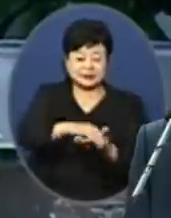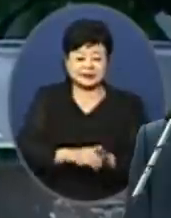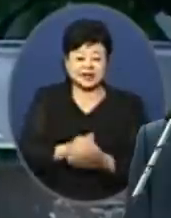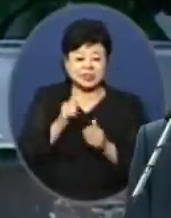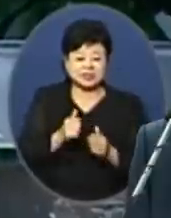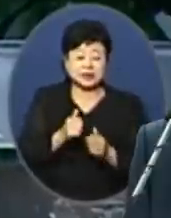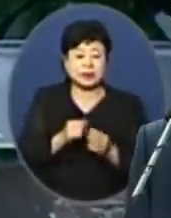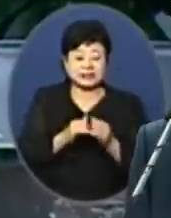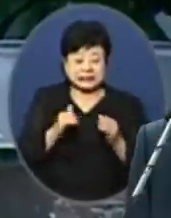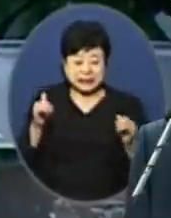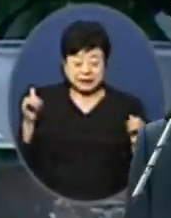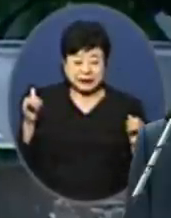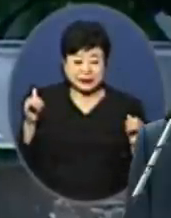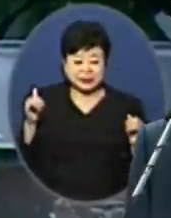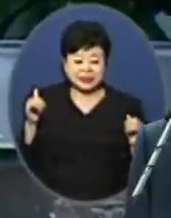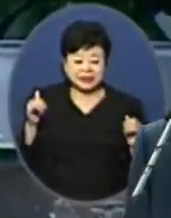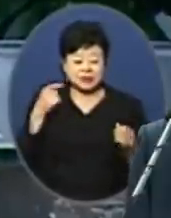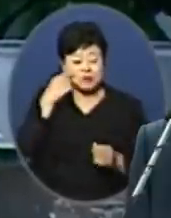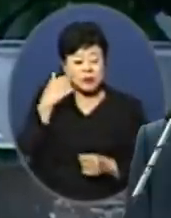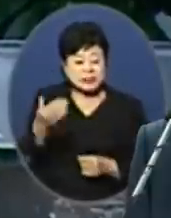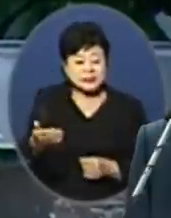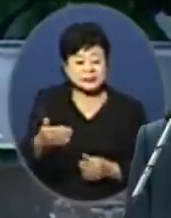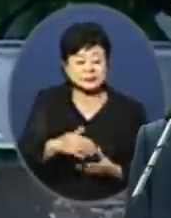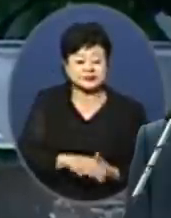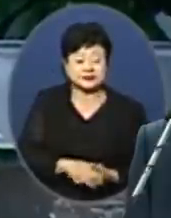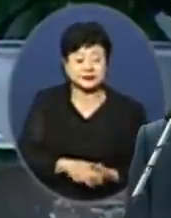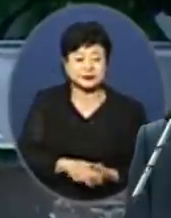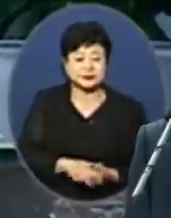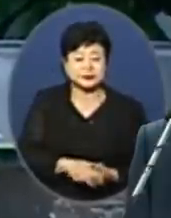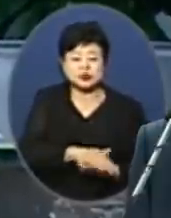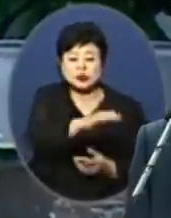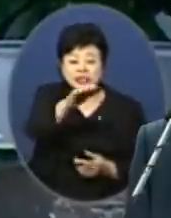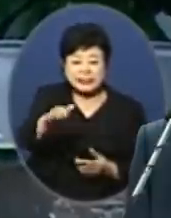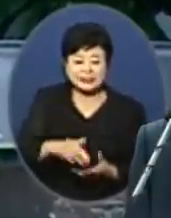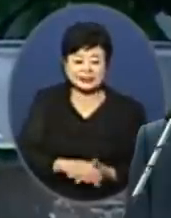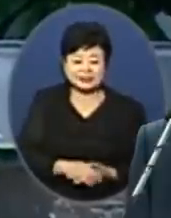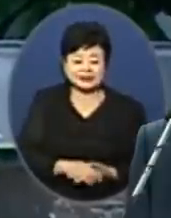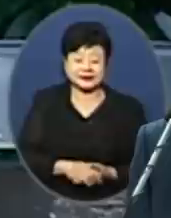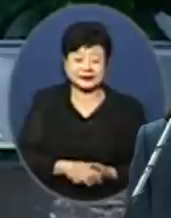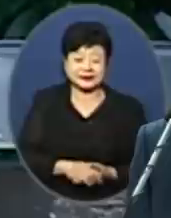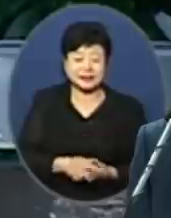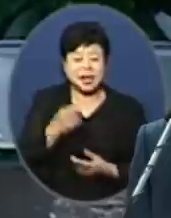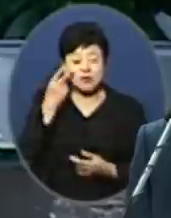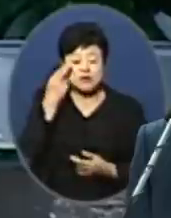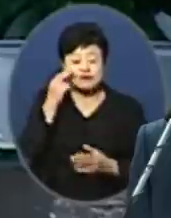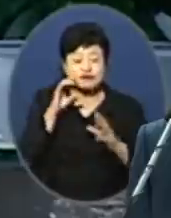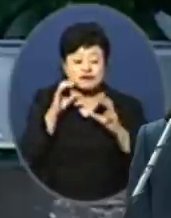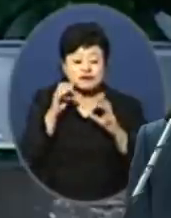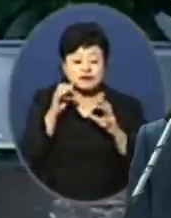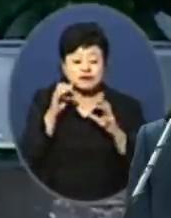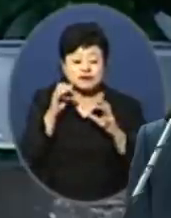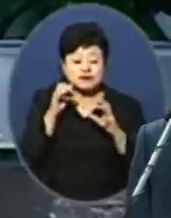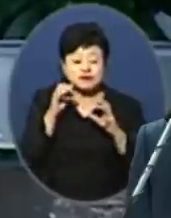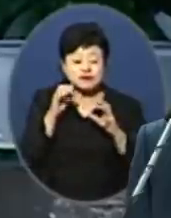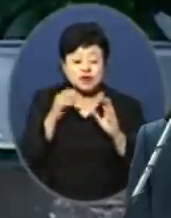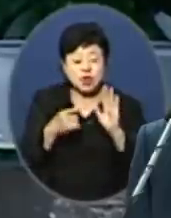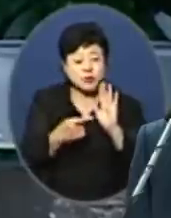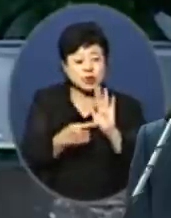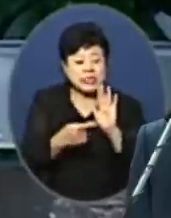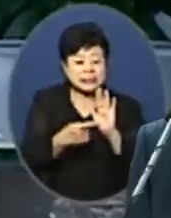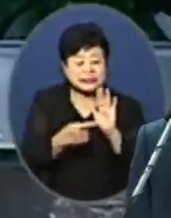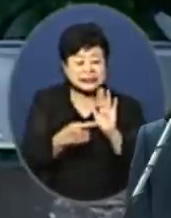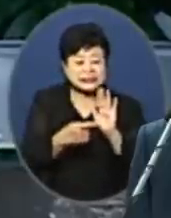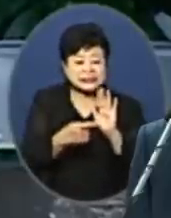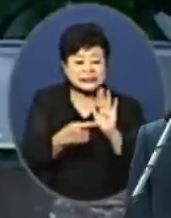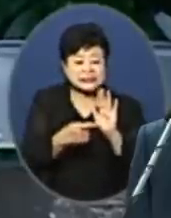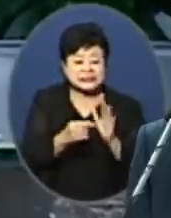시험관이 가만히 보면 우리 미국 사람, 미국을 표시하는